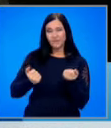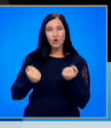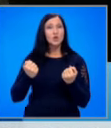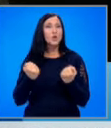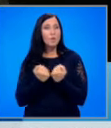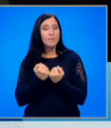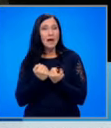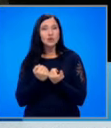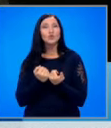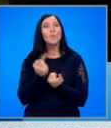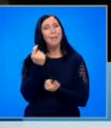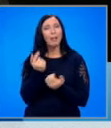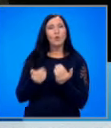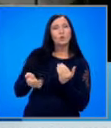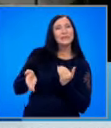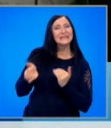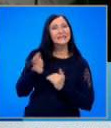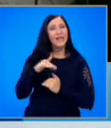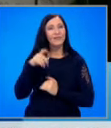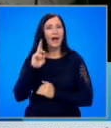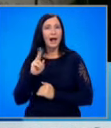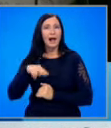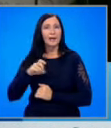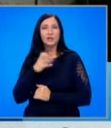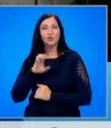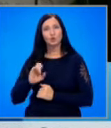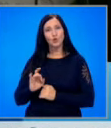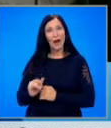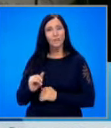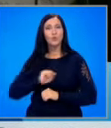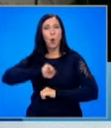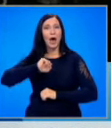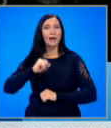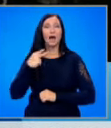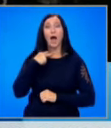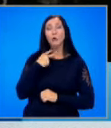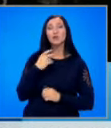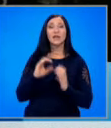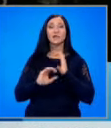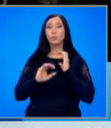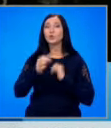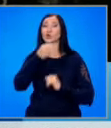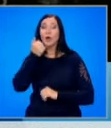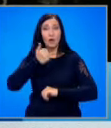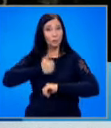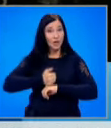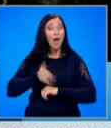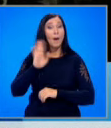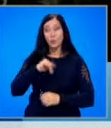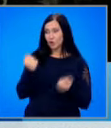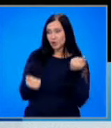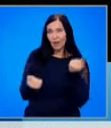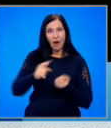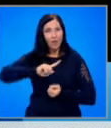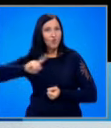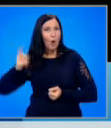където се намираме малко след клисура, до гарата в Карлово с автобуси, осигурени от община Карлово, след което ще бъдат извозени до Бургас